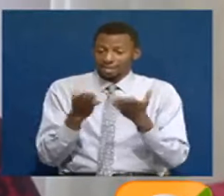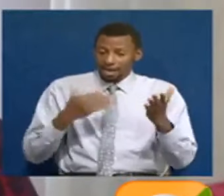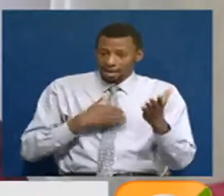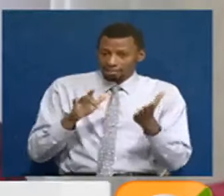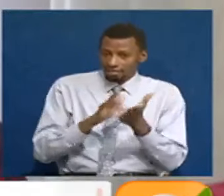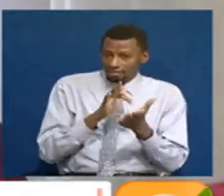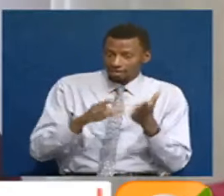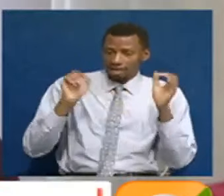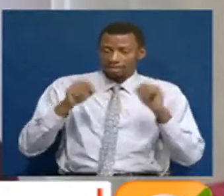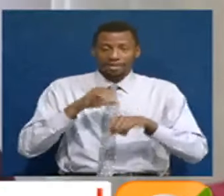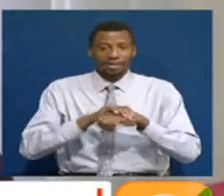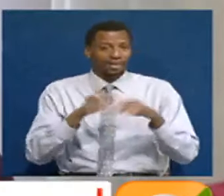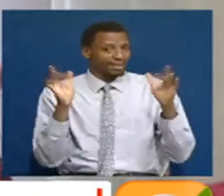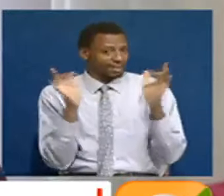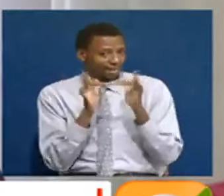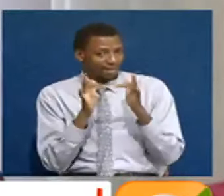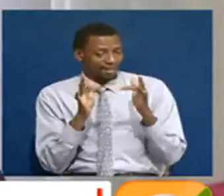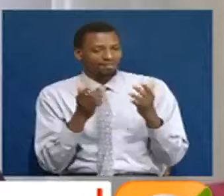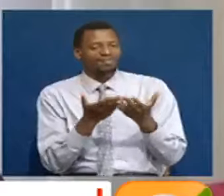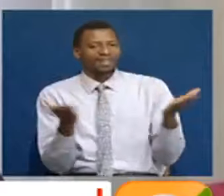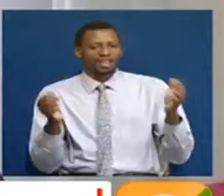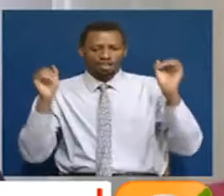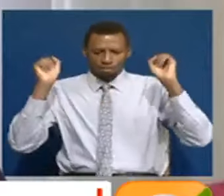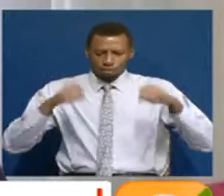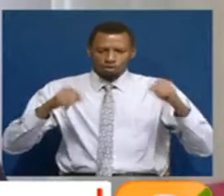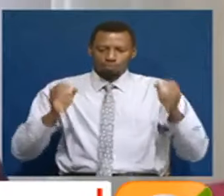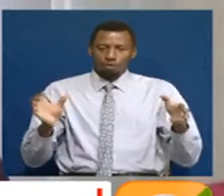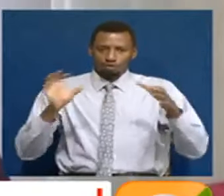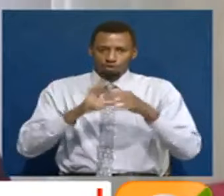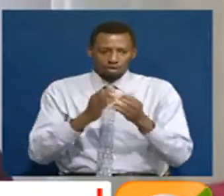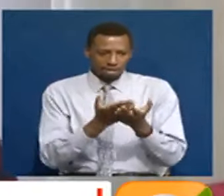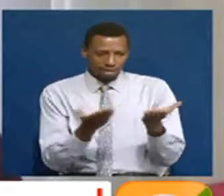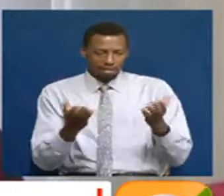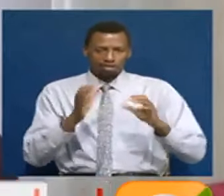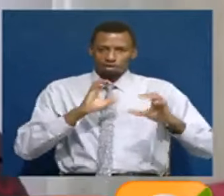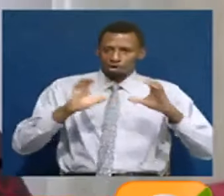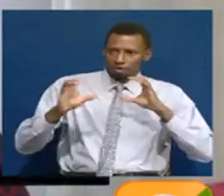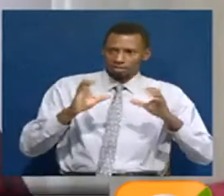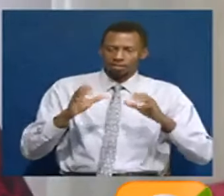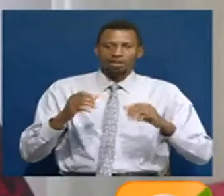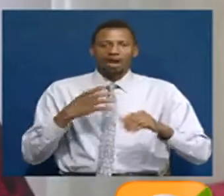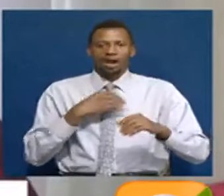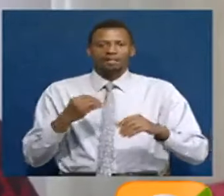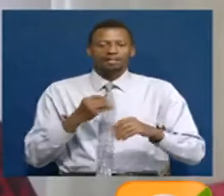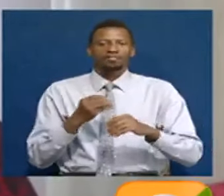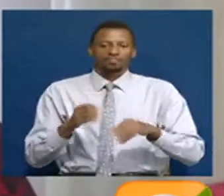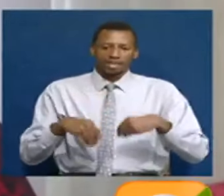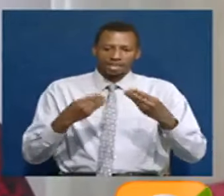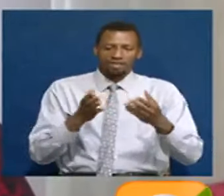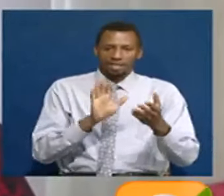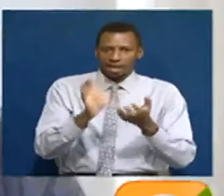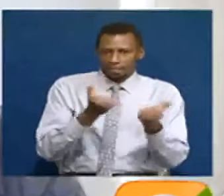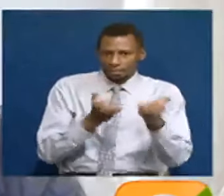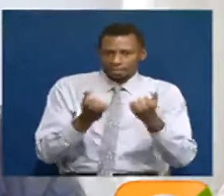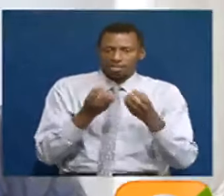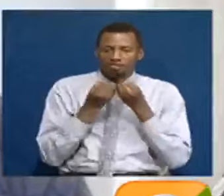access internet, then they're able to join these conversations and equip their businesses with the information that they